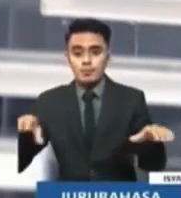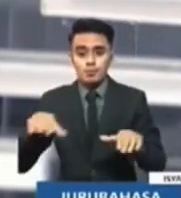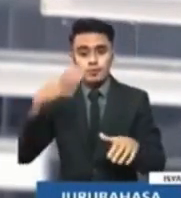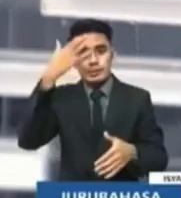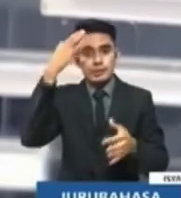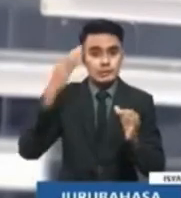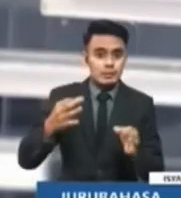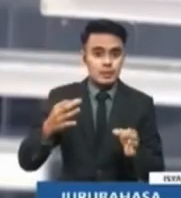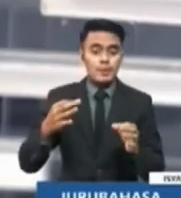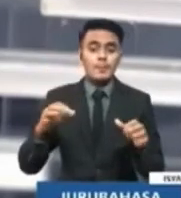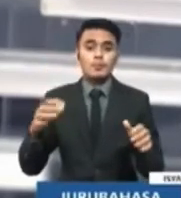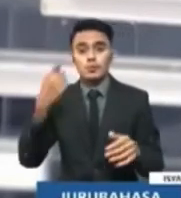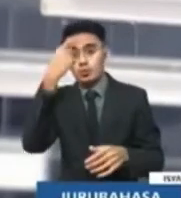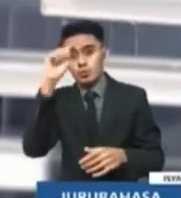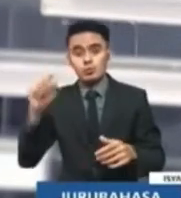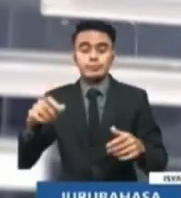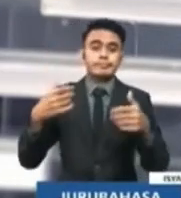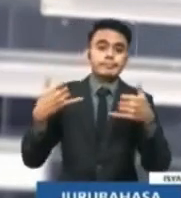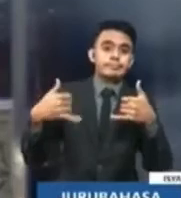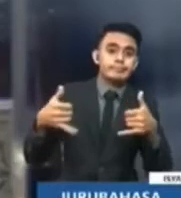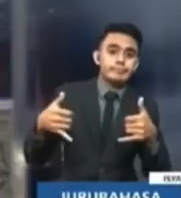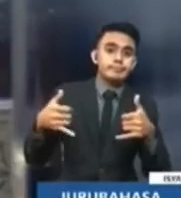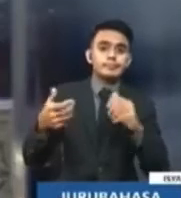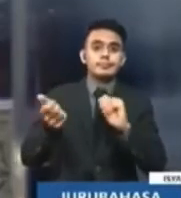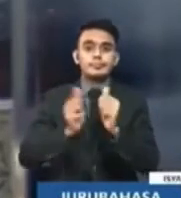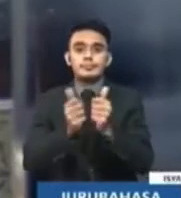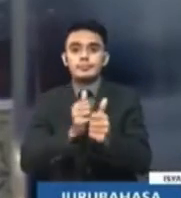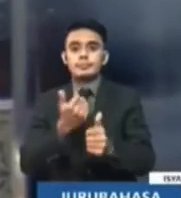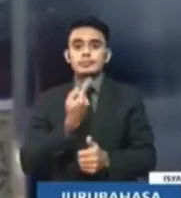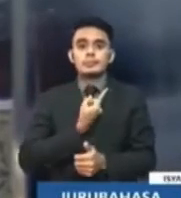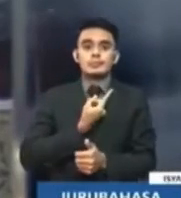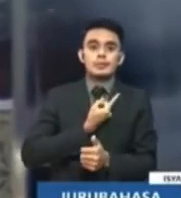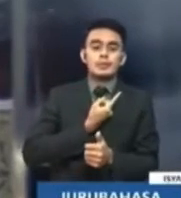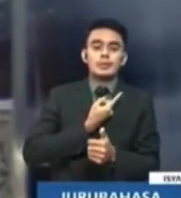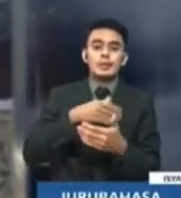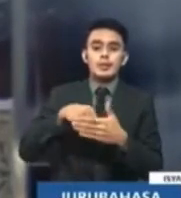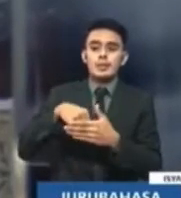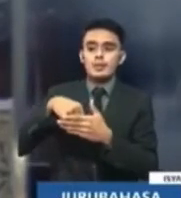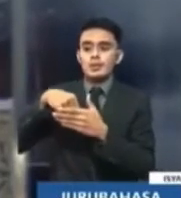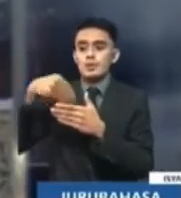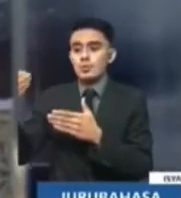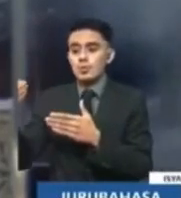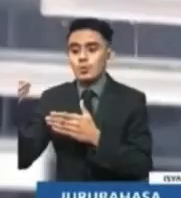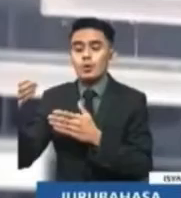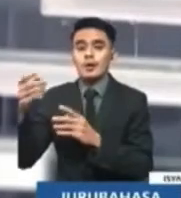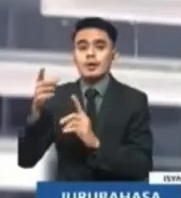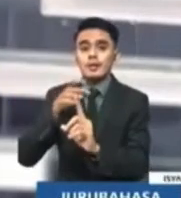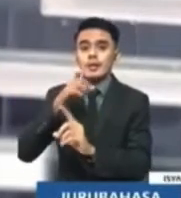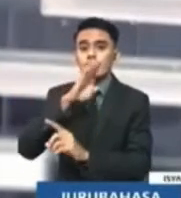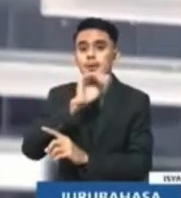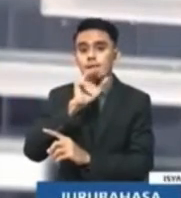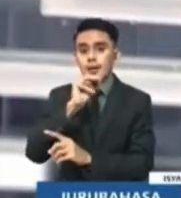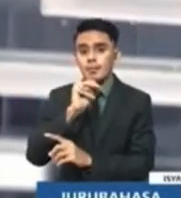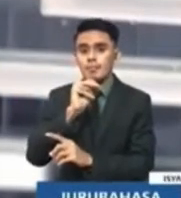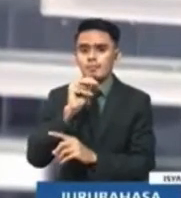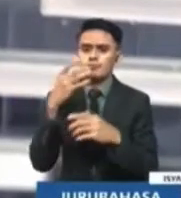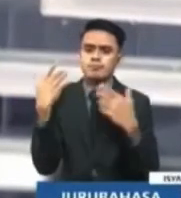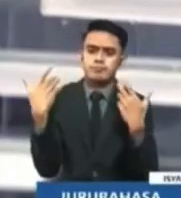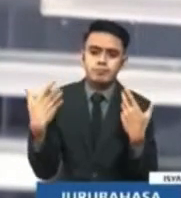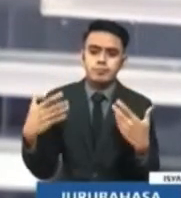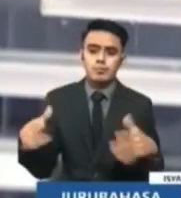untuk bermain secara bersendirian dan di luar naungan Persatuan Badminton Malaysia, telah pun